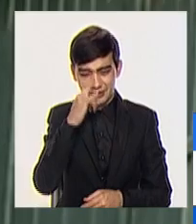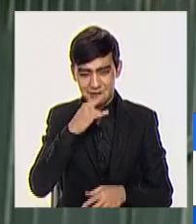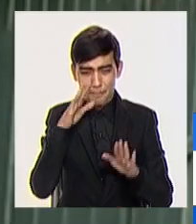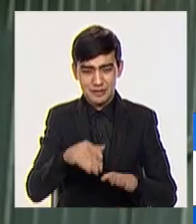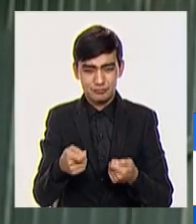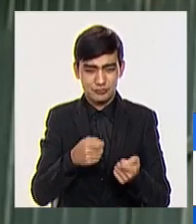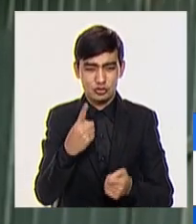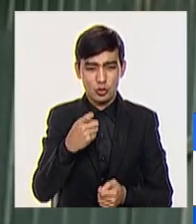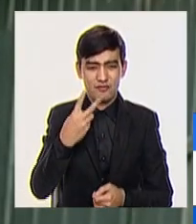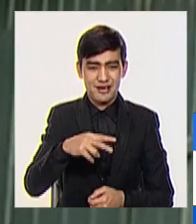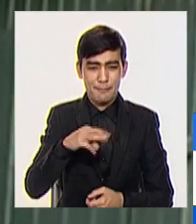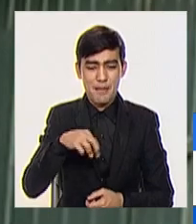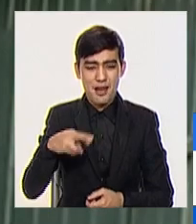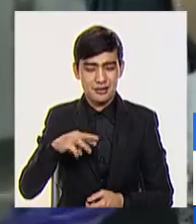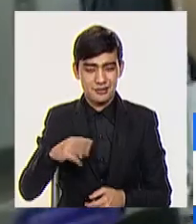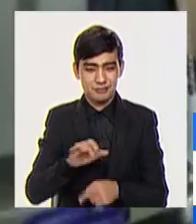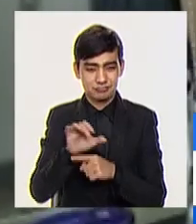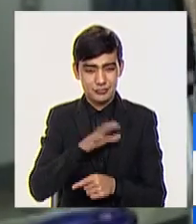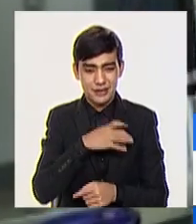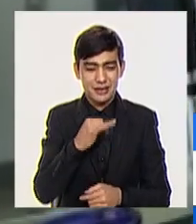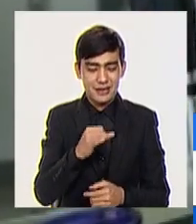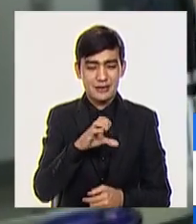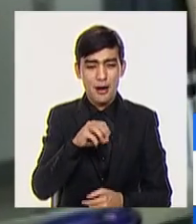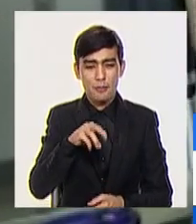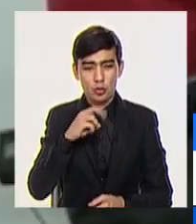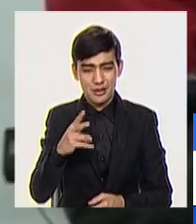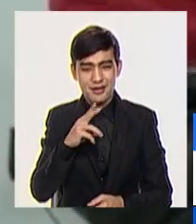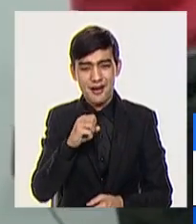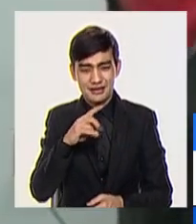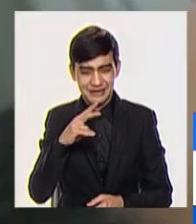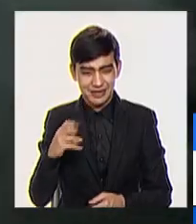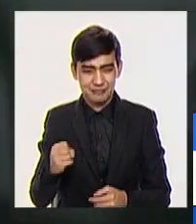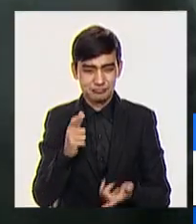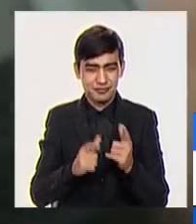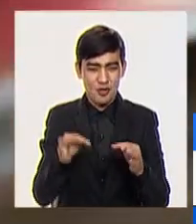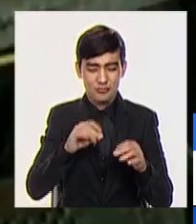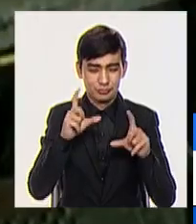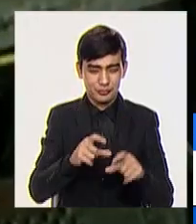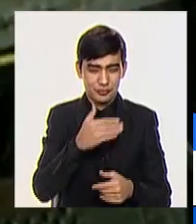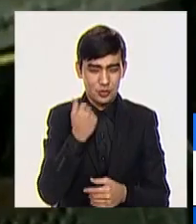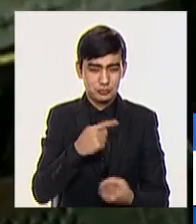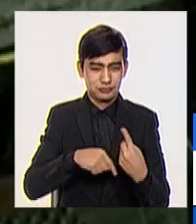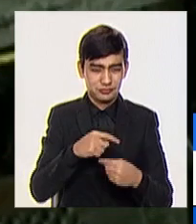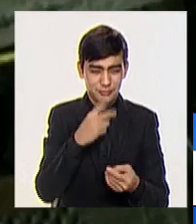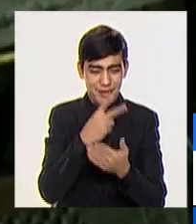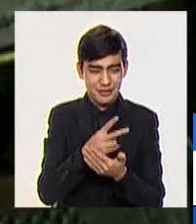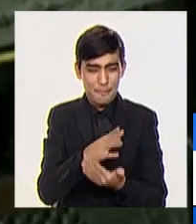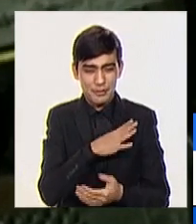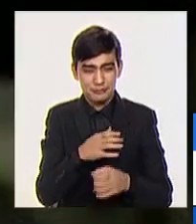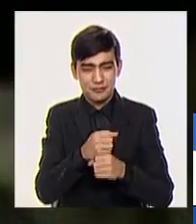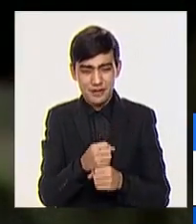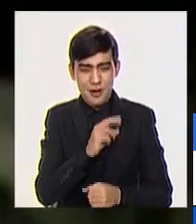размере 120 миллиардов тенге. Помимо этого, Самрук-Казна удалось не допустить серьезного снижения производственных показателей и